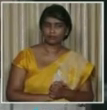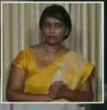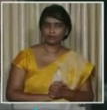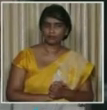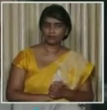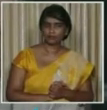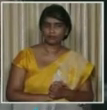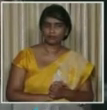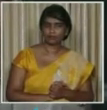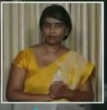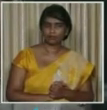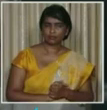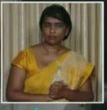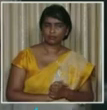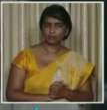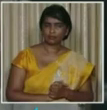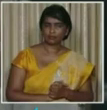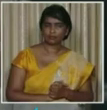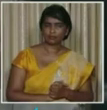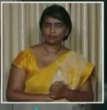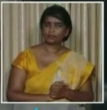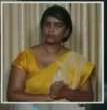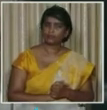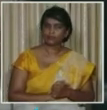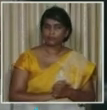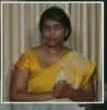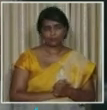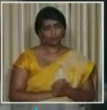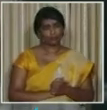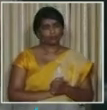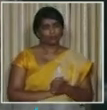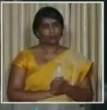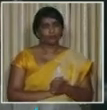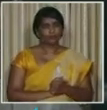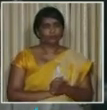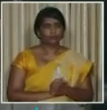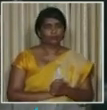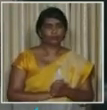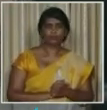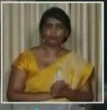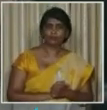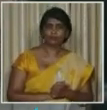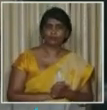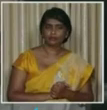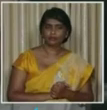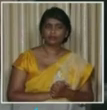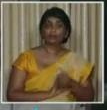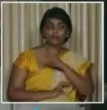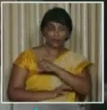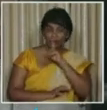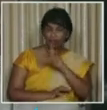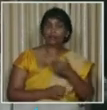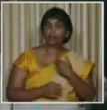Shut up and sit down. And send me. මේ ඒ නිසා ගරු කතානායකතුමනි මෙතුමාට කියන්නට